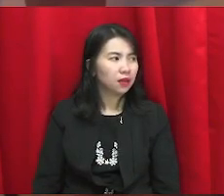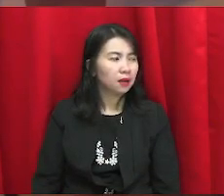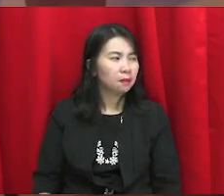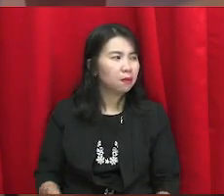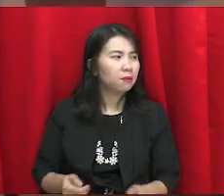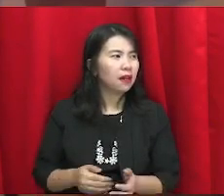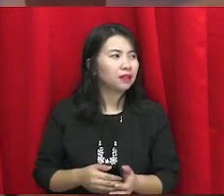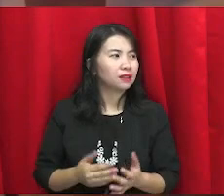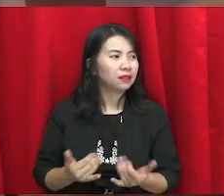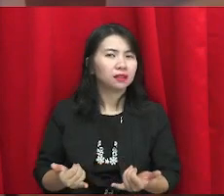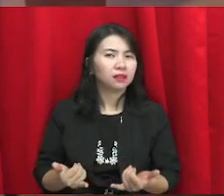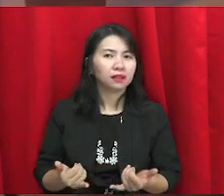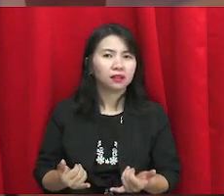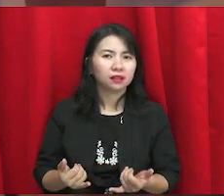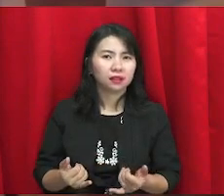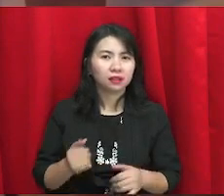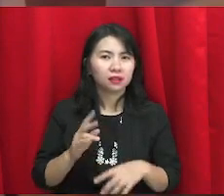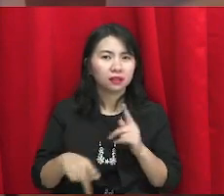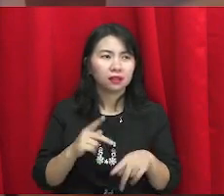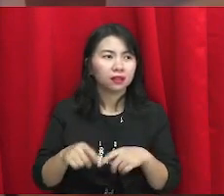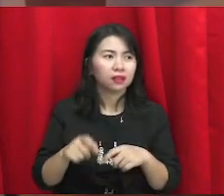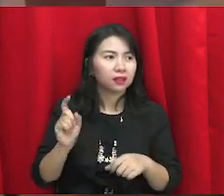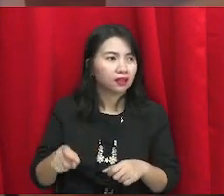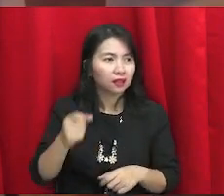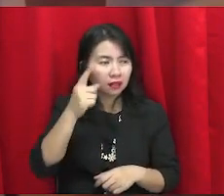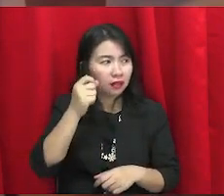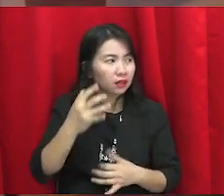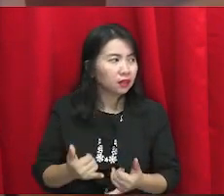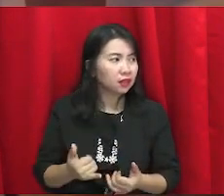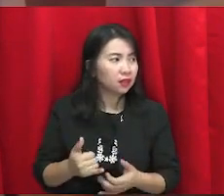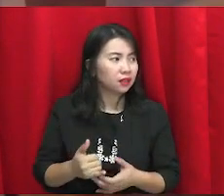tao yung kanyang